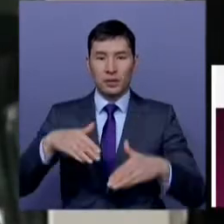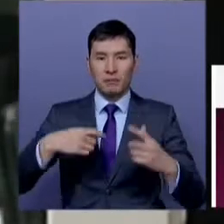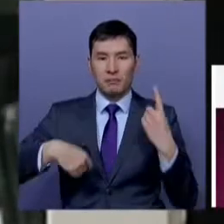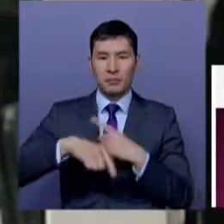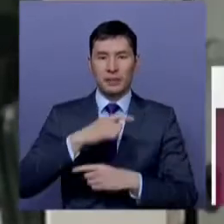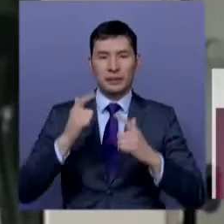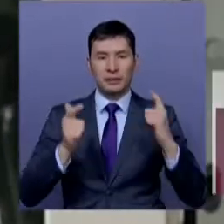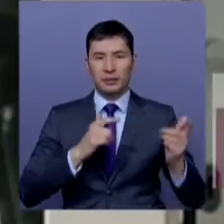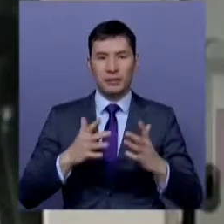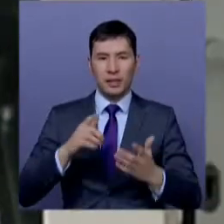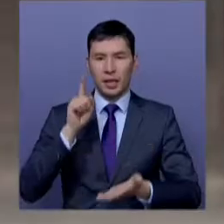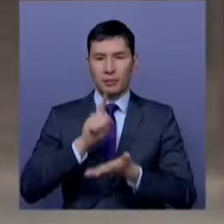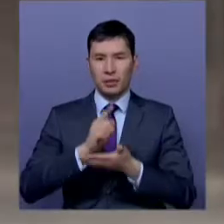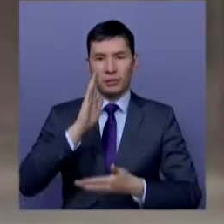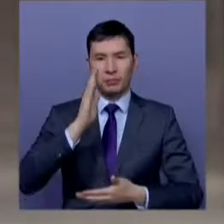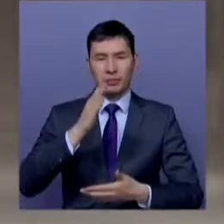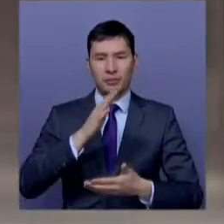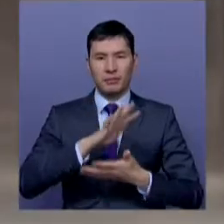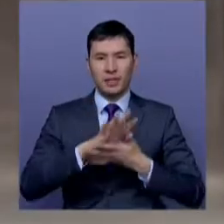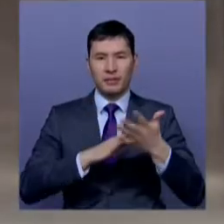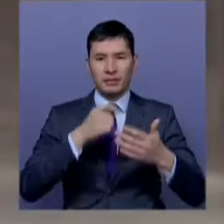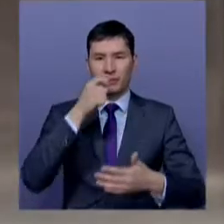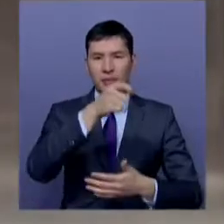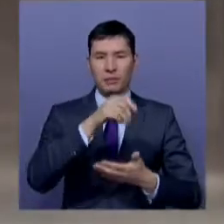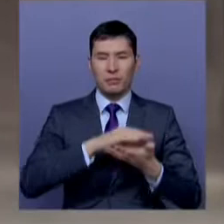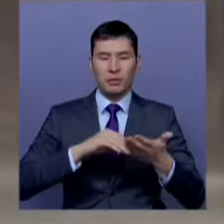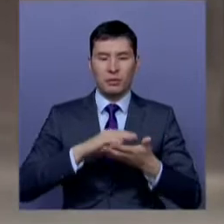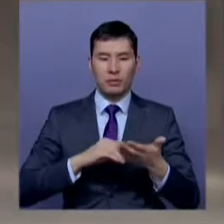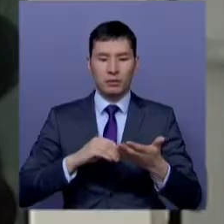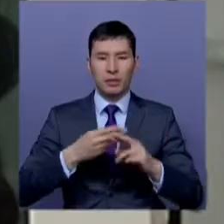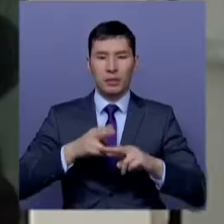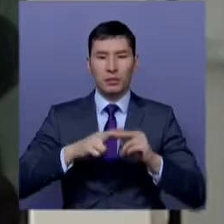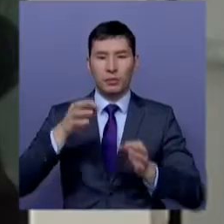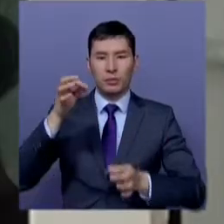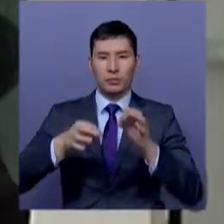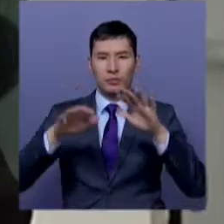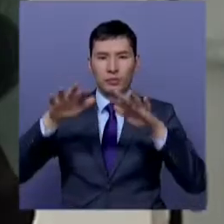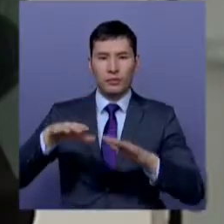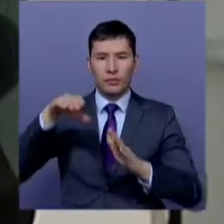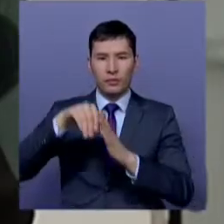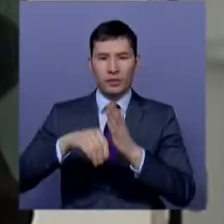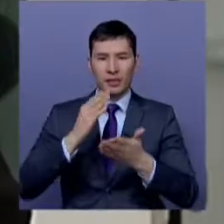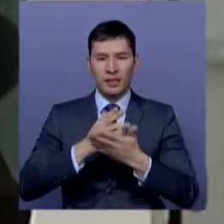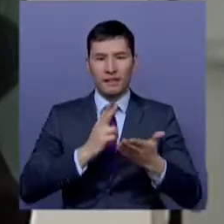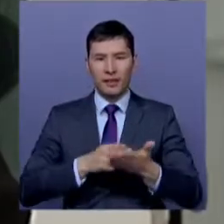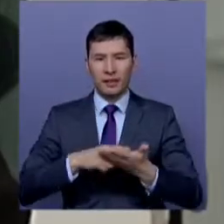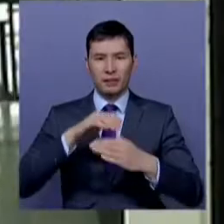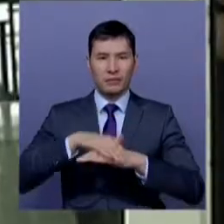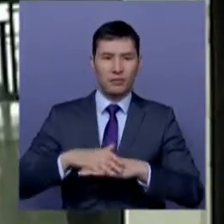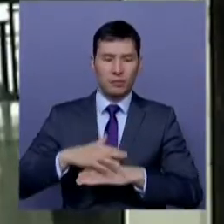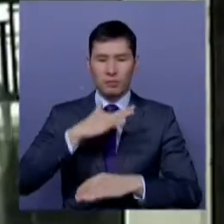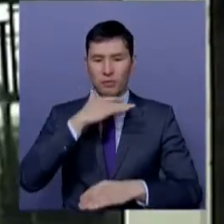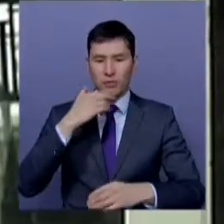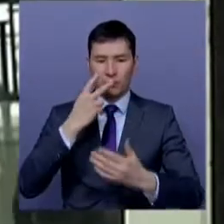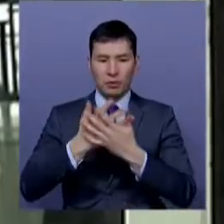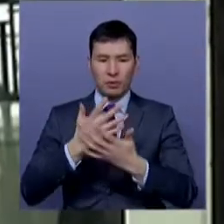түрде апелляциялық шағым беретін боламыз. Біздің ойымызша, біз яғни сотта талай көптеген дәлелдемелер көрсеткен болатынбыз.